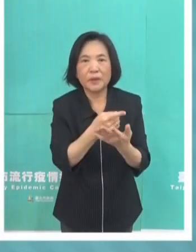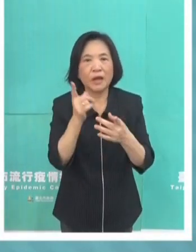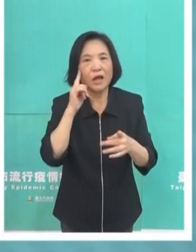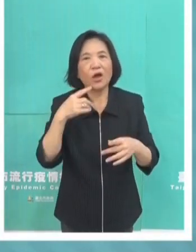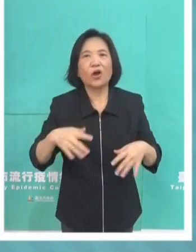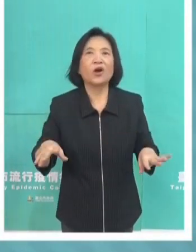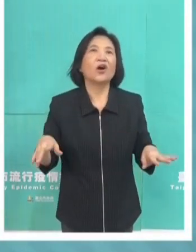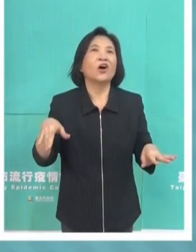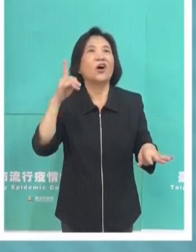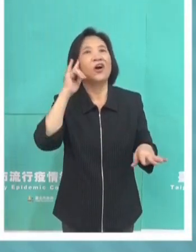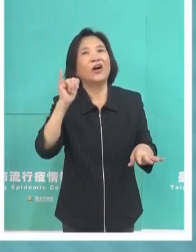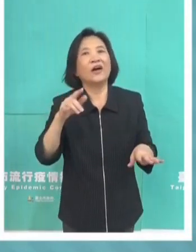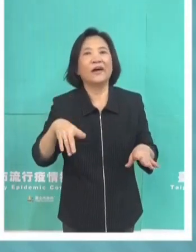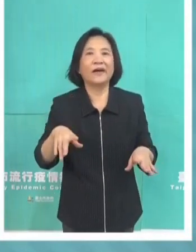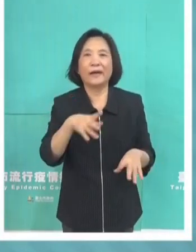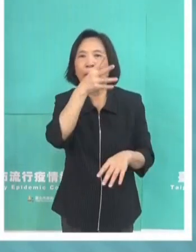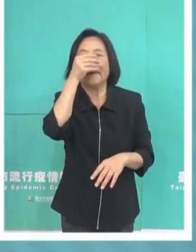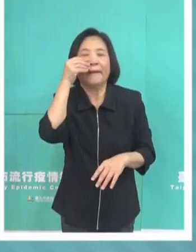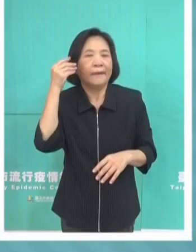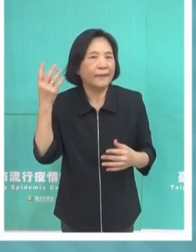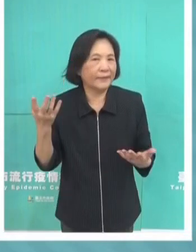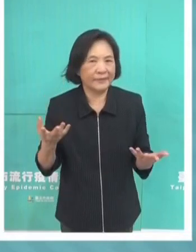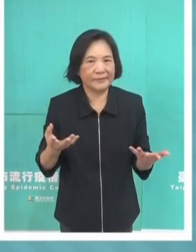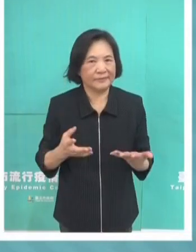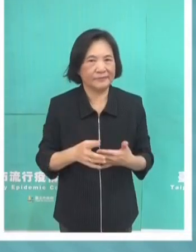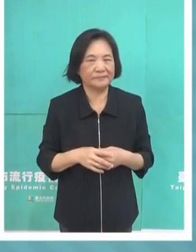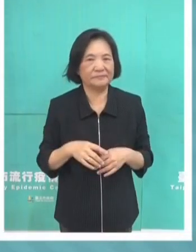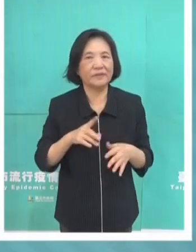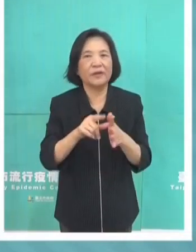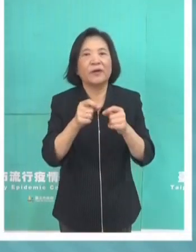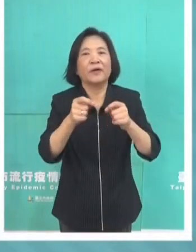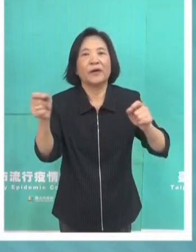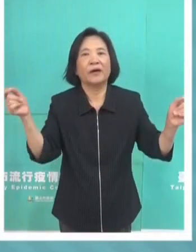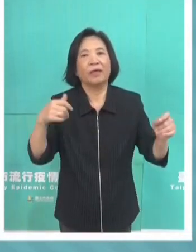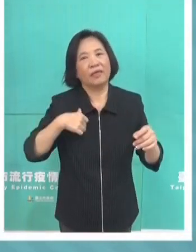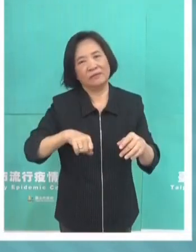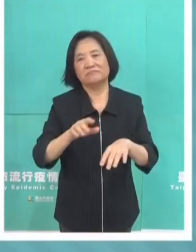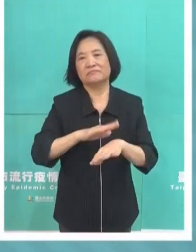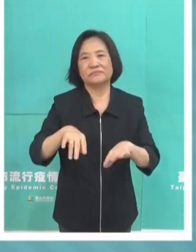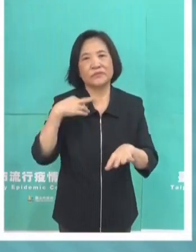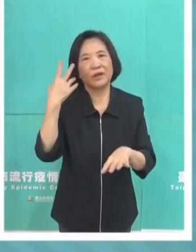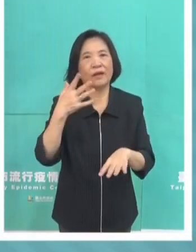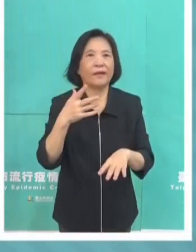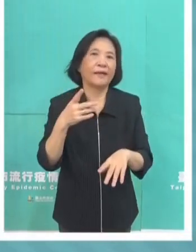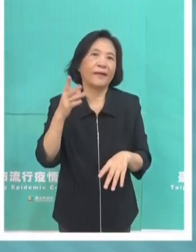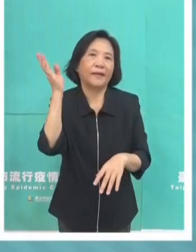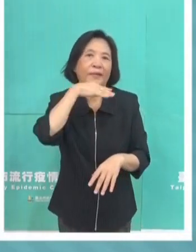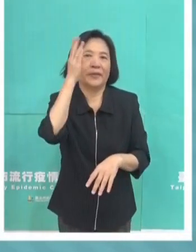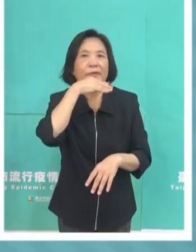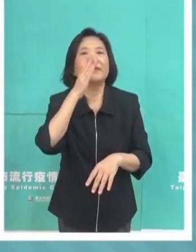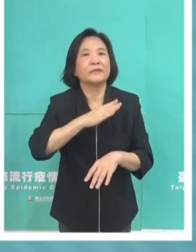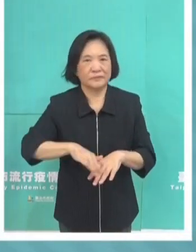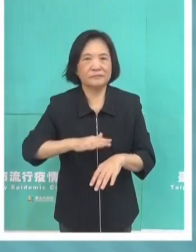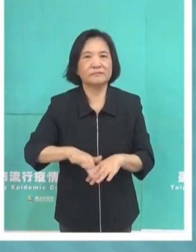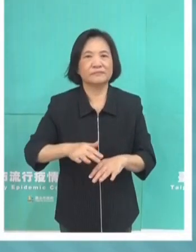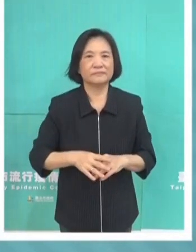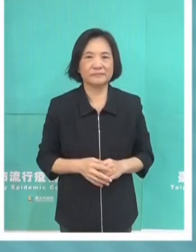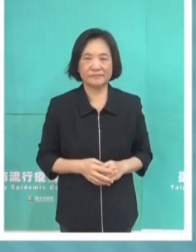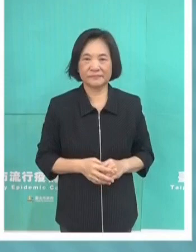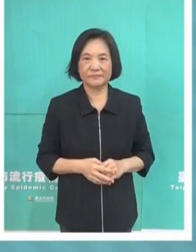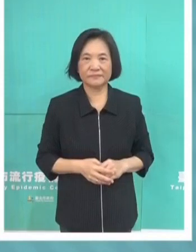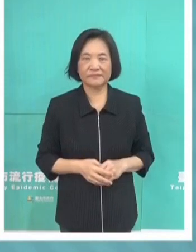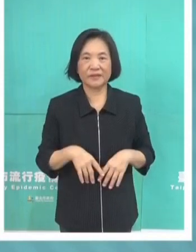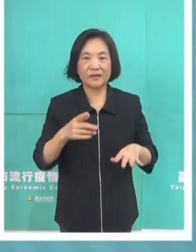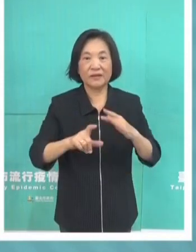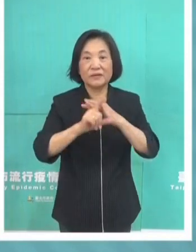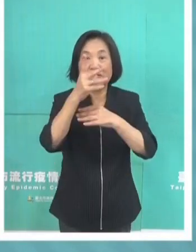松懈下来，我也觉得会这样，因为这个时间久大家就疲乏。还有一点呢，最近在讲说什么